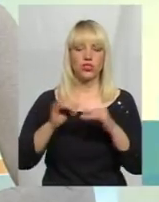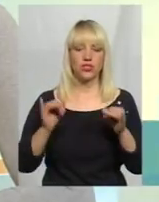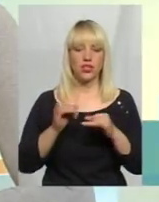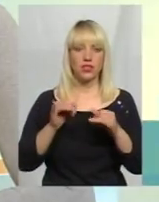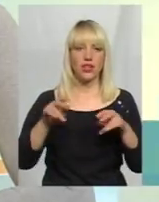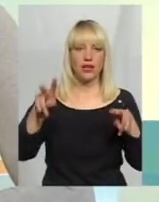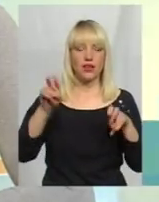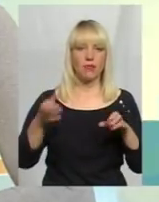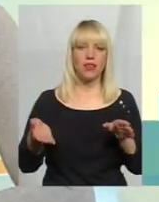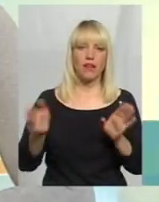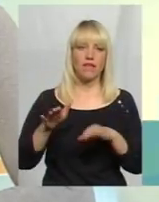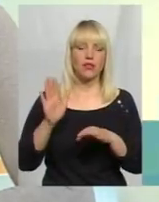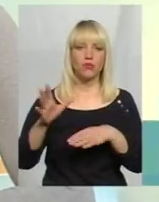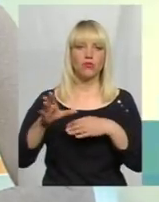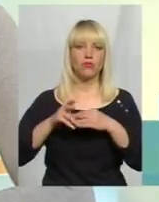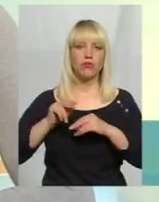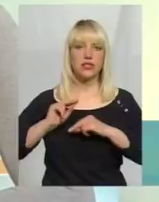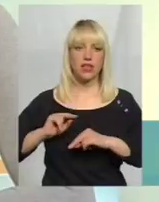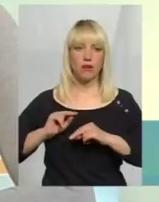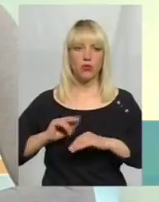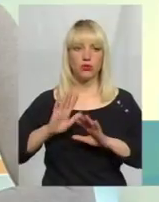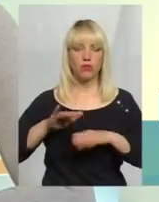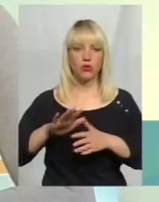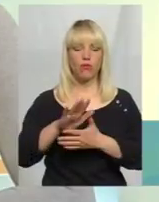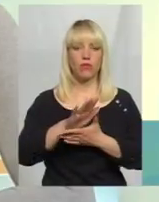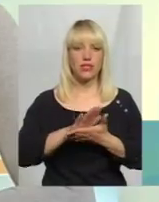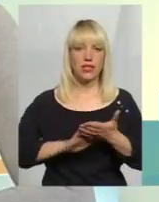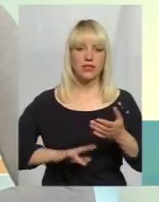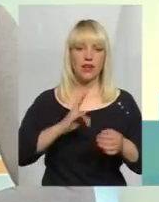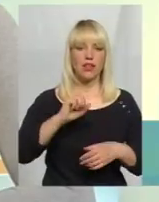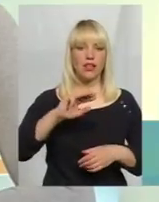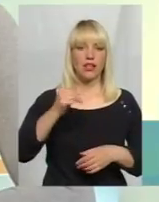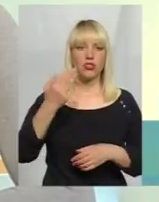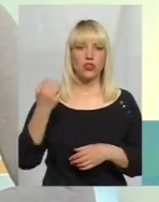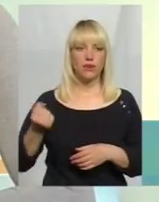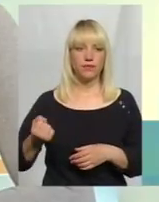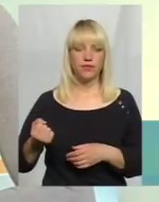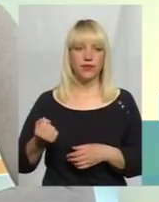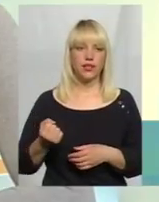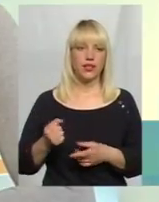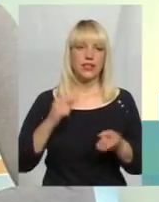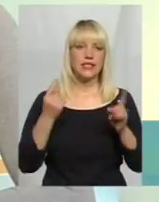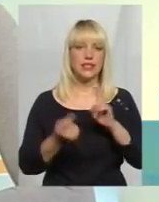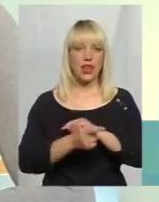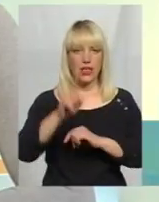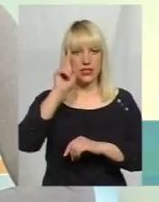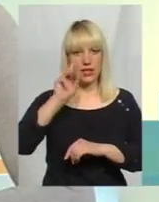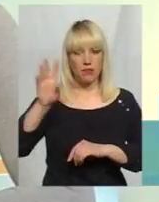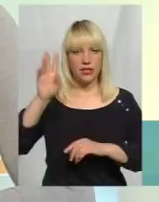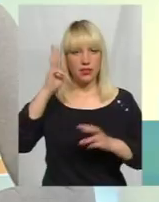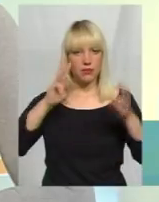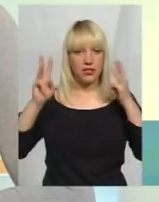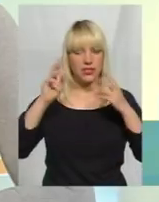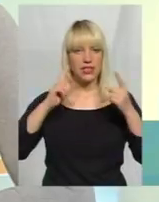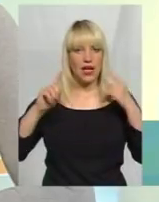будем работать вместе. Потом, впоследствии, Наташа очень стала знаменитым дизайнером, у нее